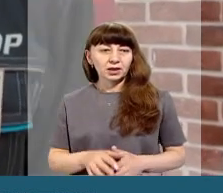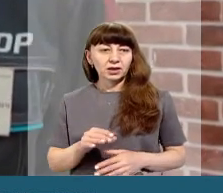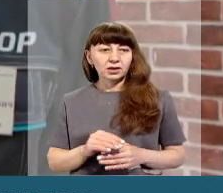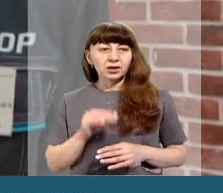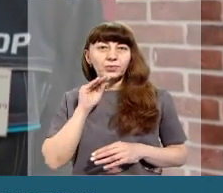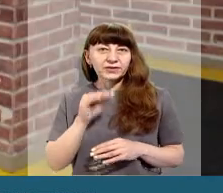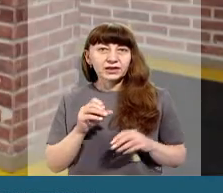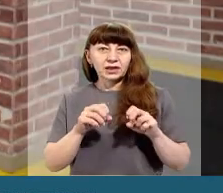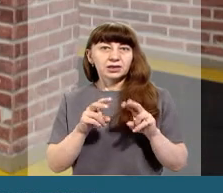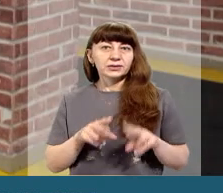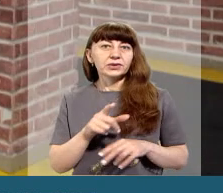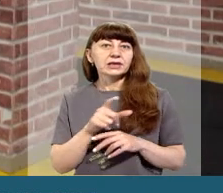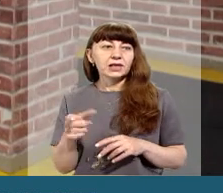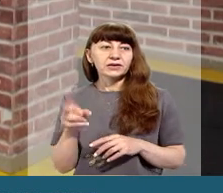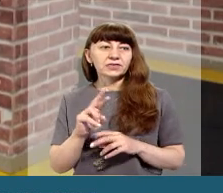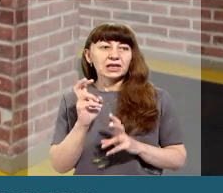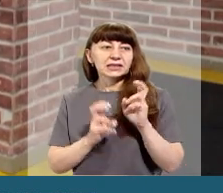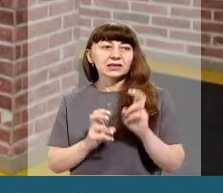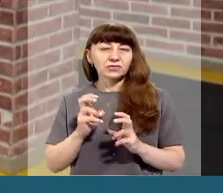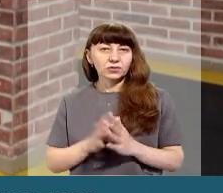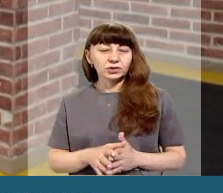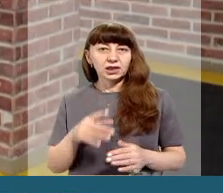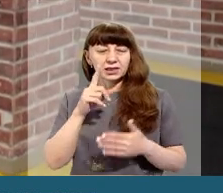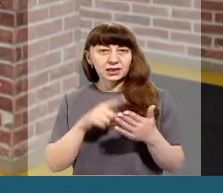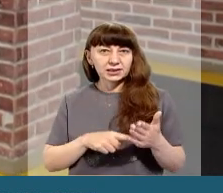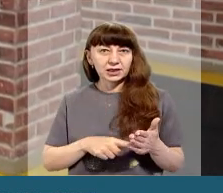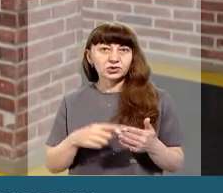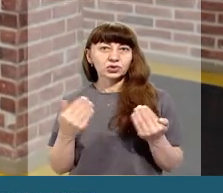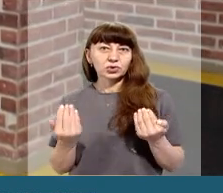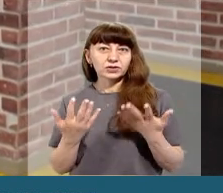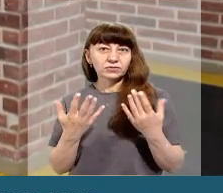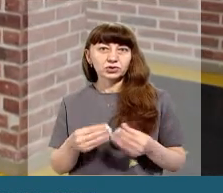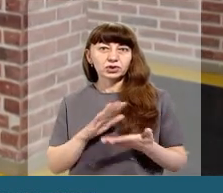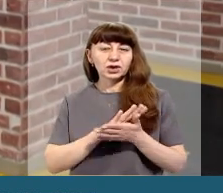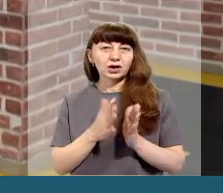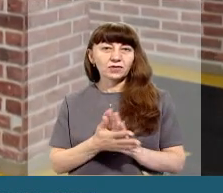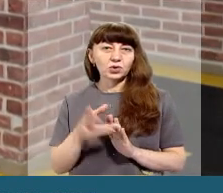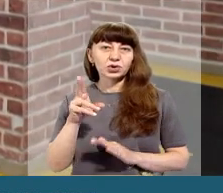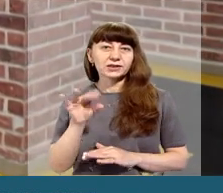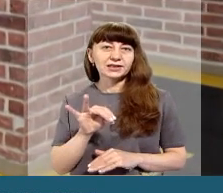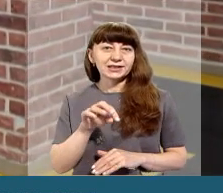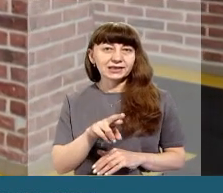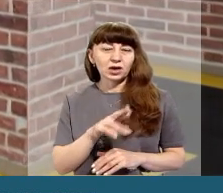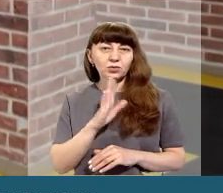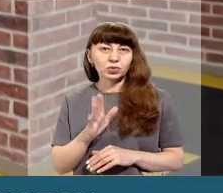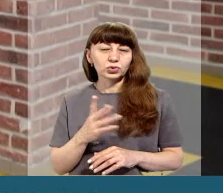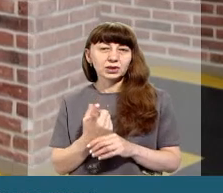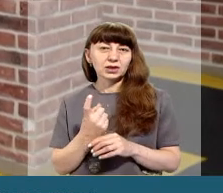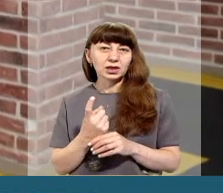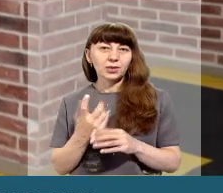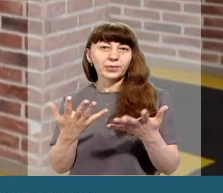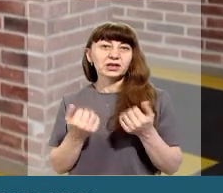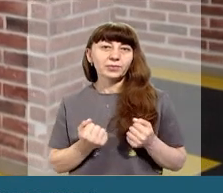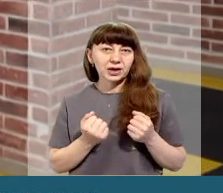25 бала оқиды бізде. Біздің колледжбен завод Kia меморандум қол қойылды. Біздің